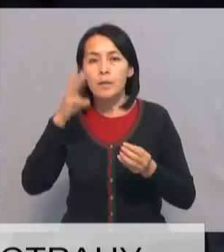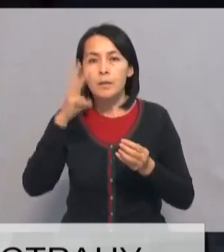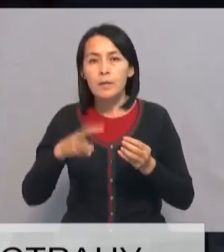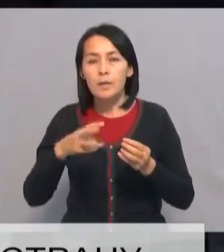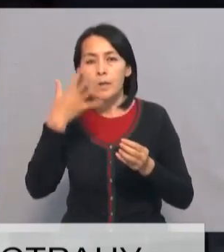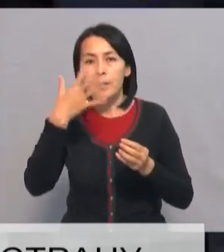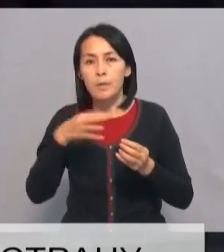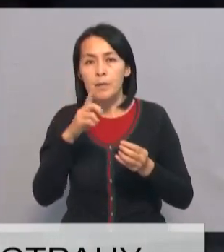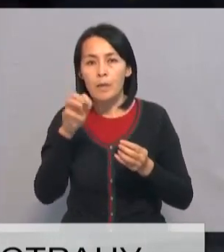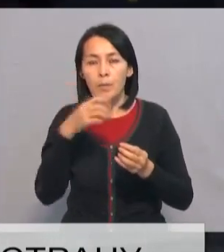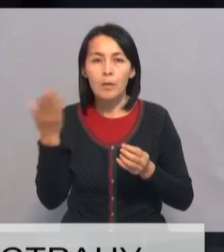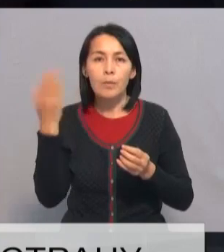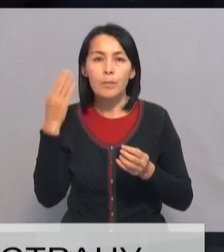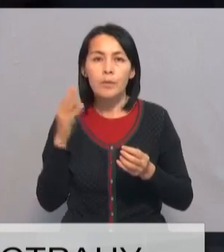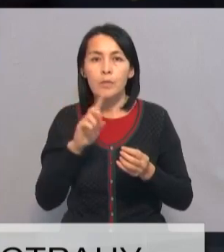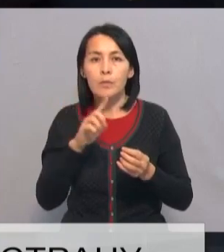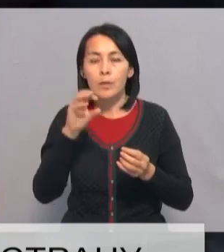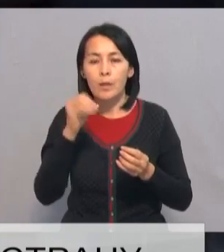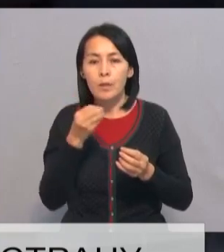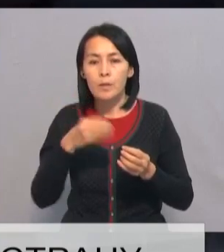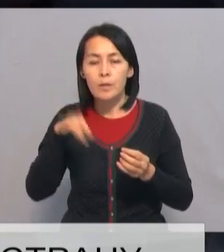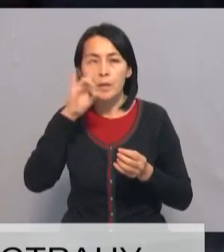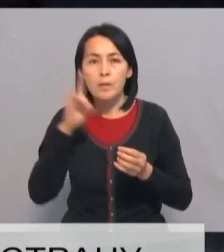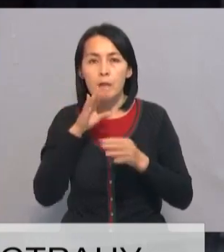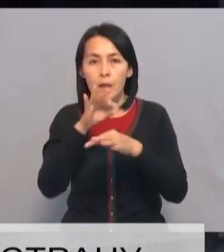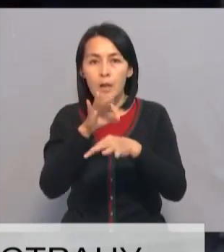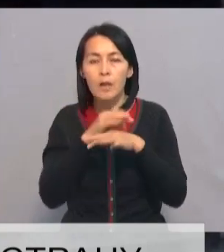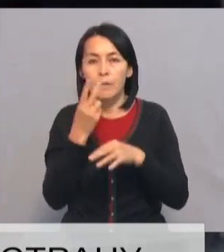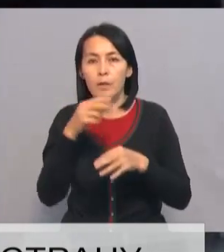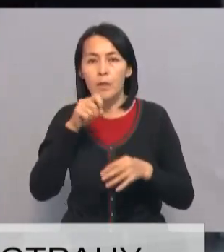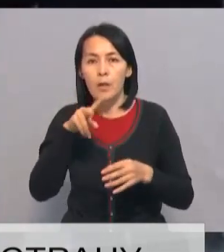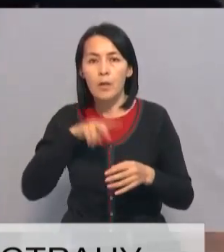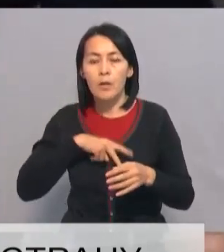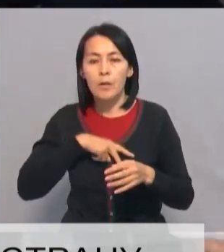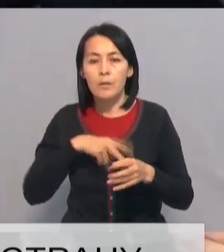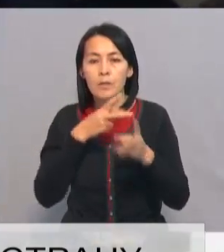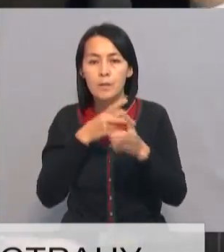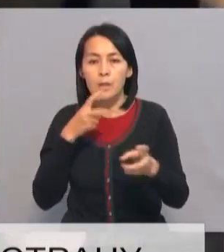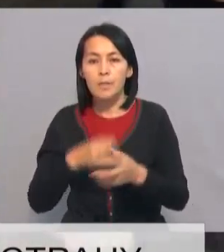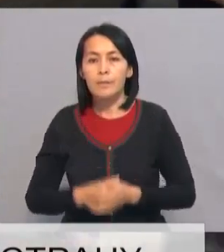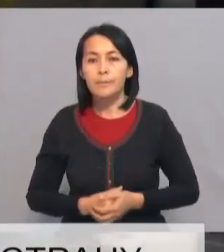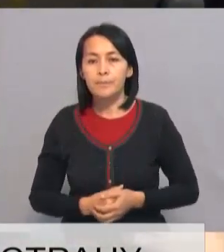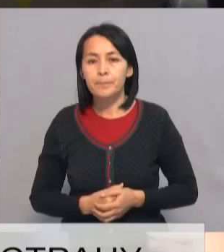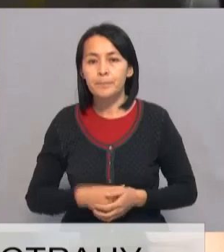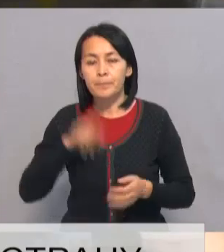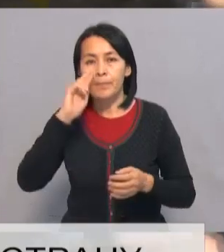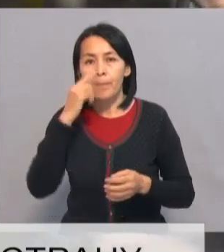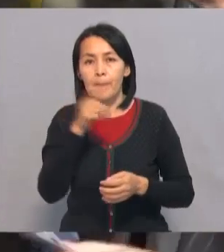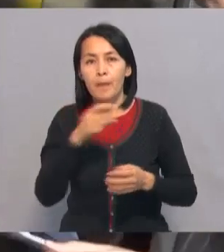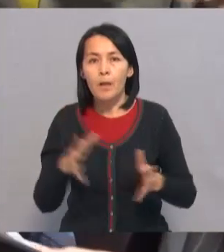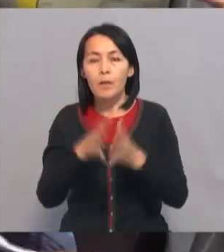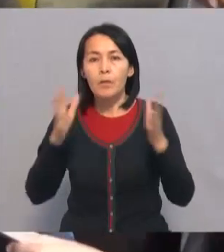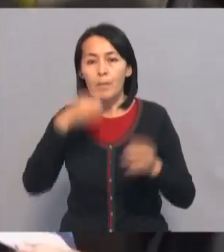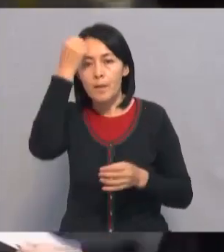баллов. Ранее Зухра Ирназарова принесла Казахстану второе золото в пулевой стрельбе. Шымкентцы, огромное